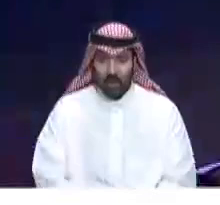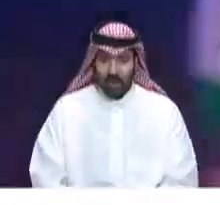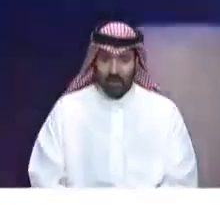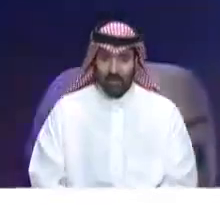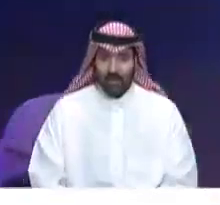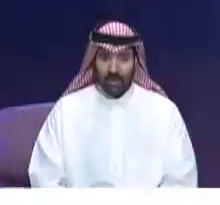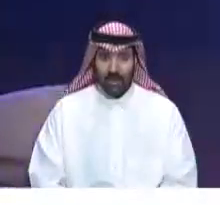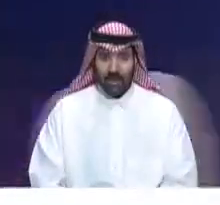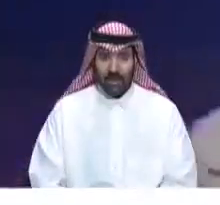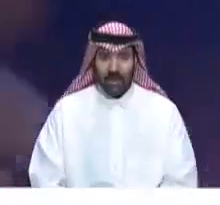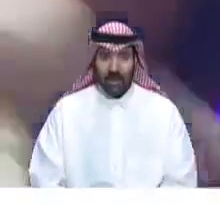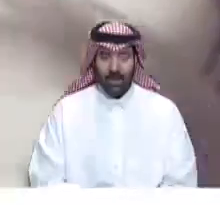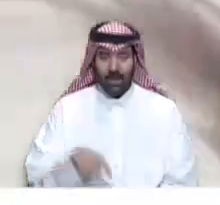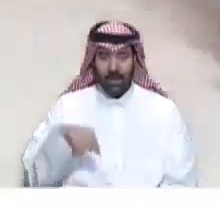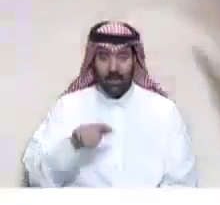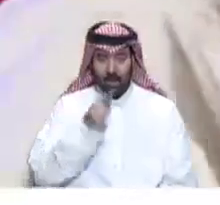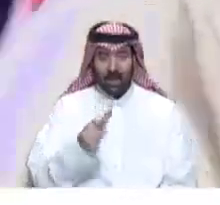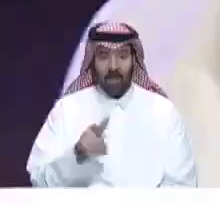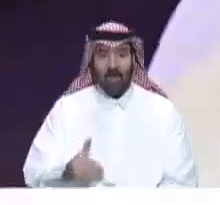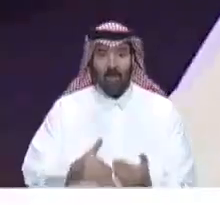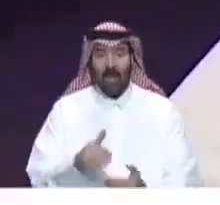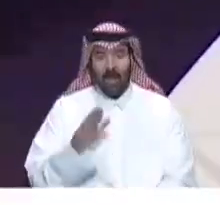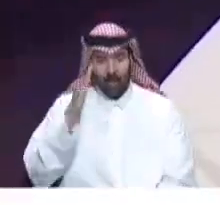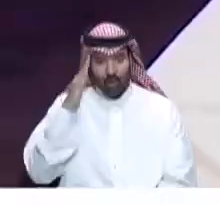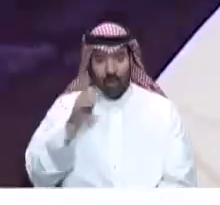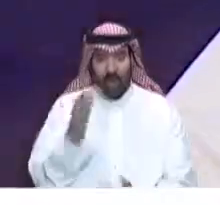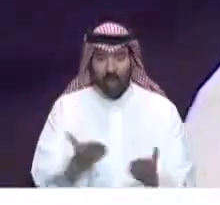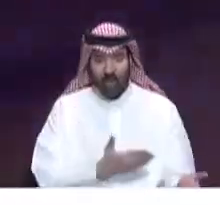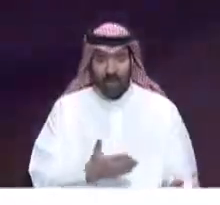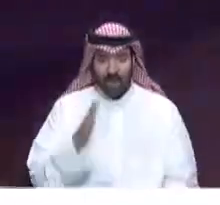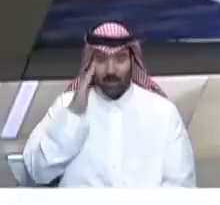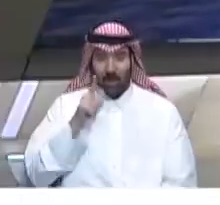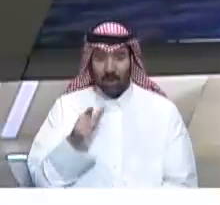العزيز. شكرا على واجب والعفو مهندس سعود. إذن